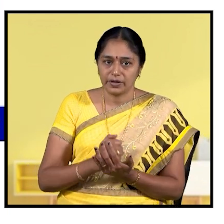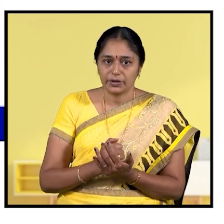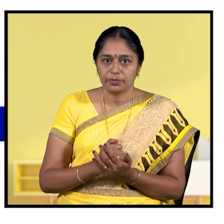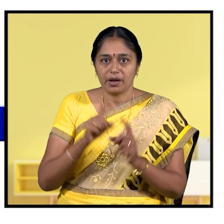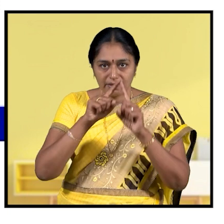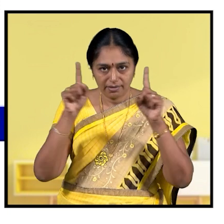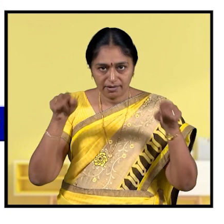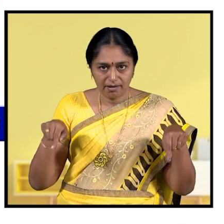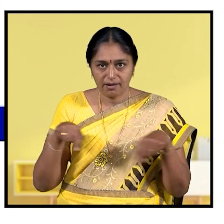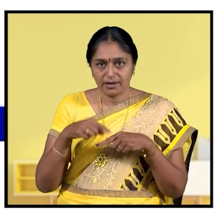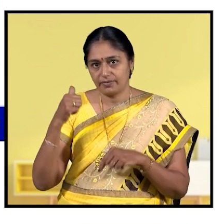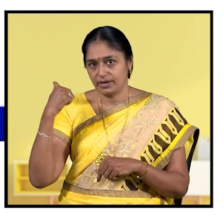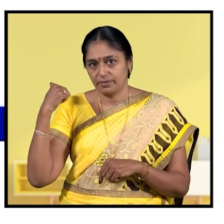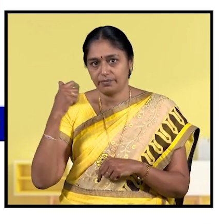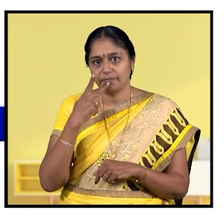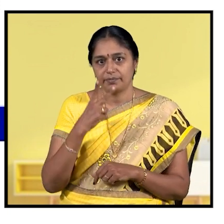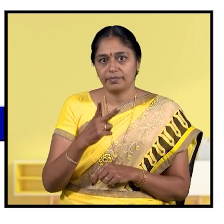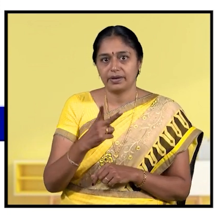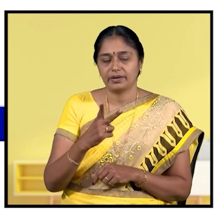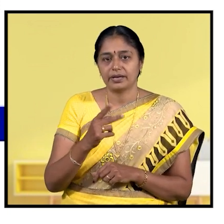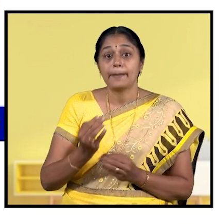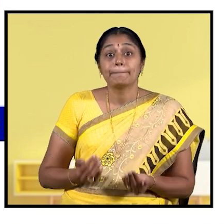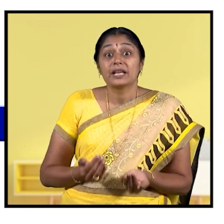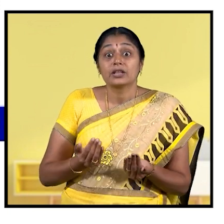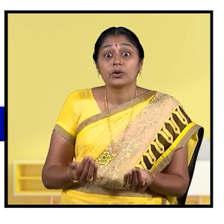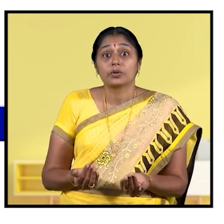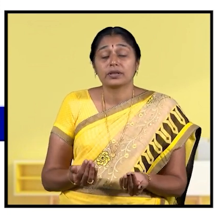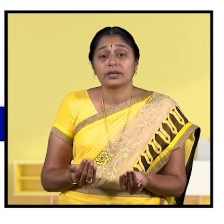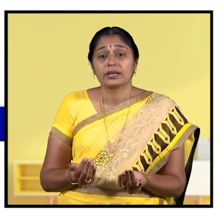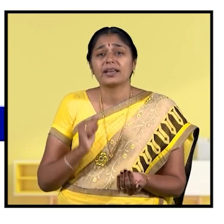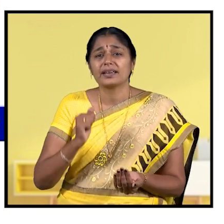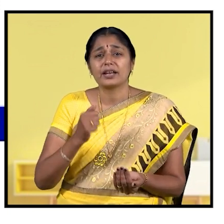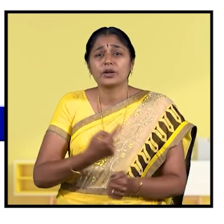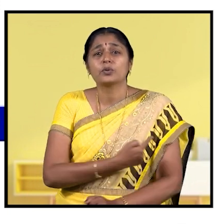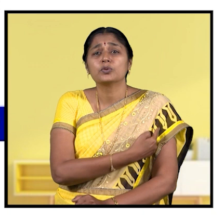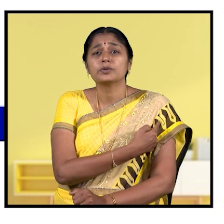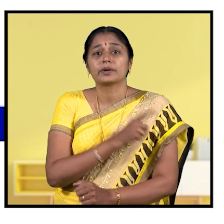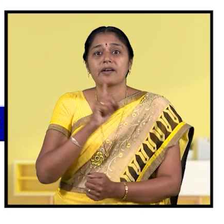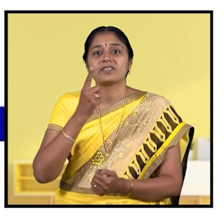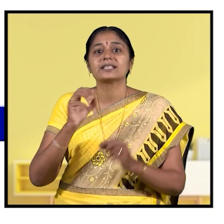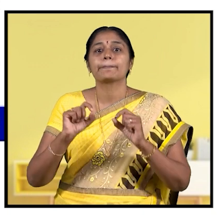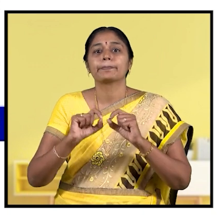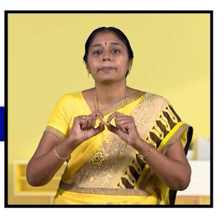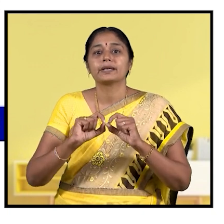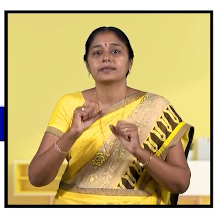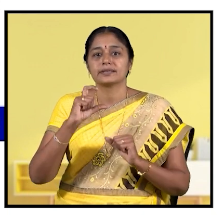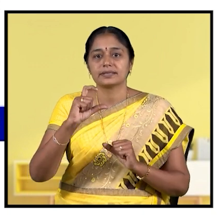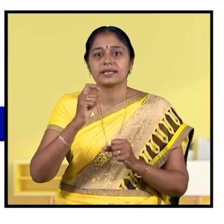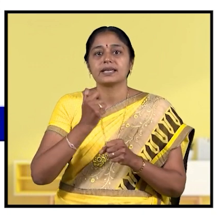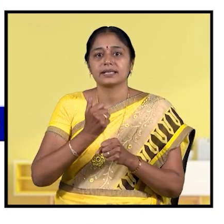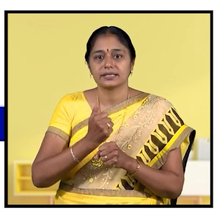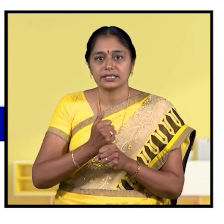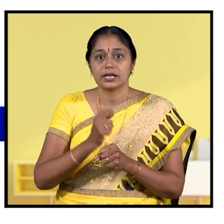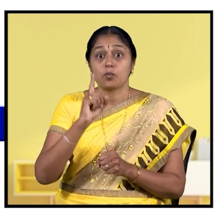போடுறது வேறு. சரி, ஃபஸ்ட்டு வந்து பிறந்த குழந்தைக்கு என்ன தடுப்பூசி போடலாம் அப்படின்னு பார்த்தீங்கன்னா, பிறந்த குழந்தைக்கு முதலில் போடப்படுவது பிசிஜி,